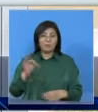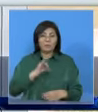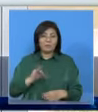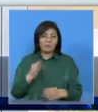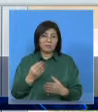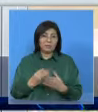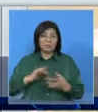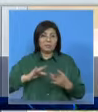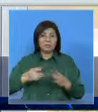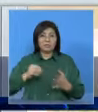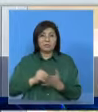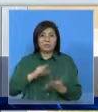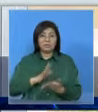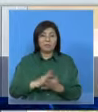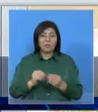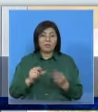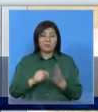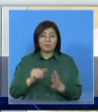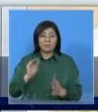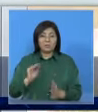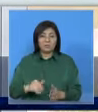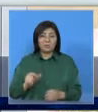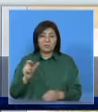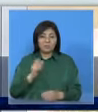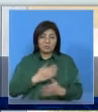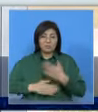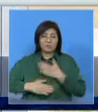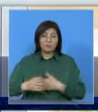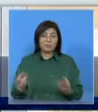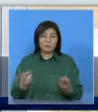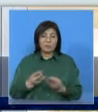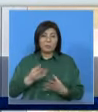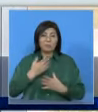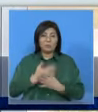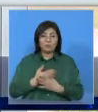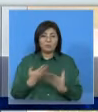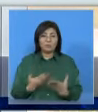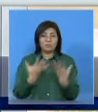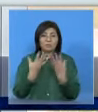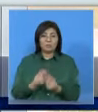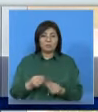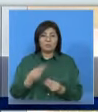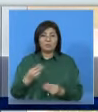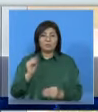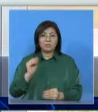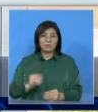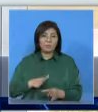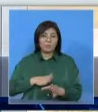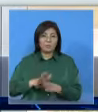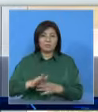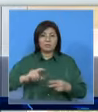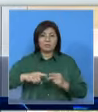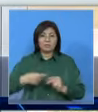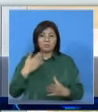социальном портале зарегистрировано 17 432 инвалида, которым необходима помощь. На сегодняшний день более 12 тысяч были обеспечены